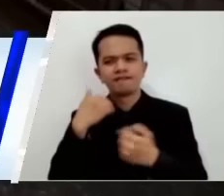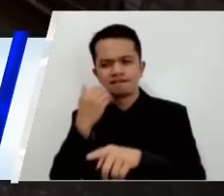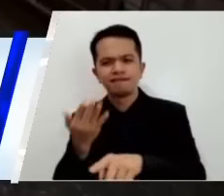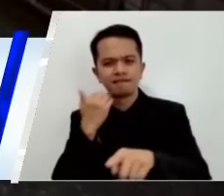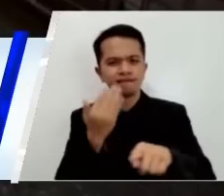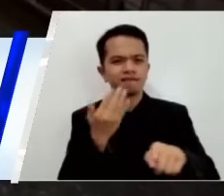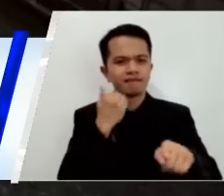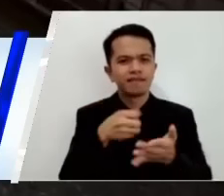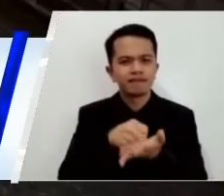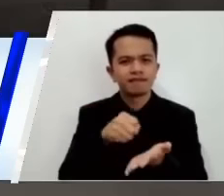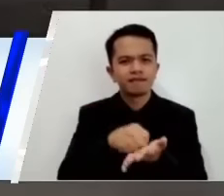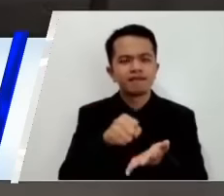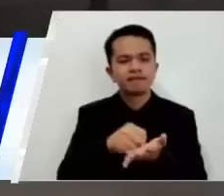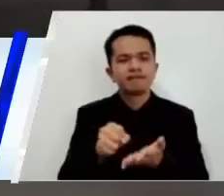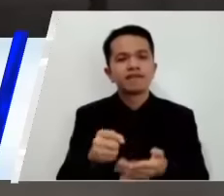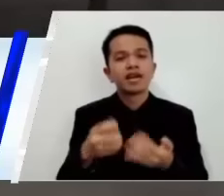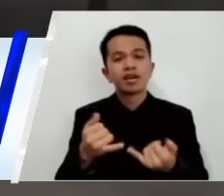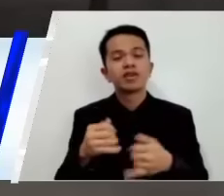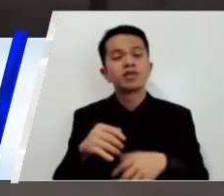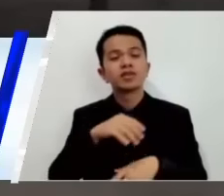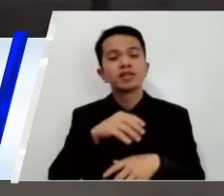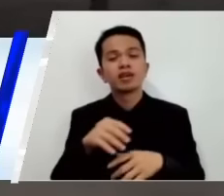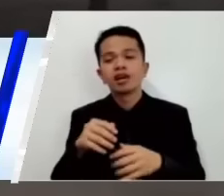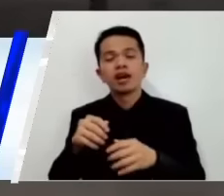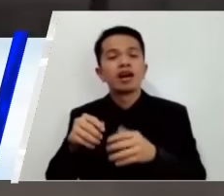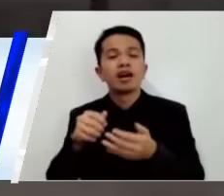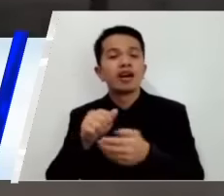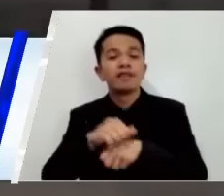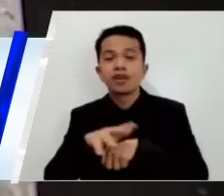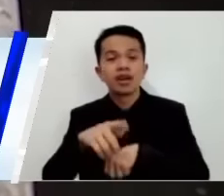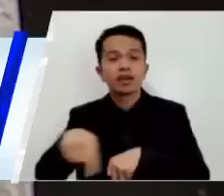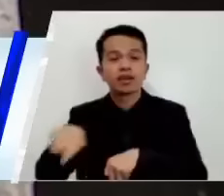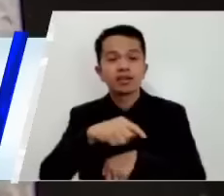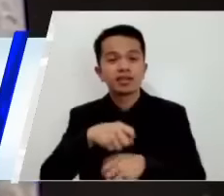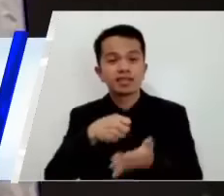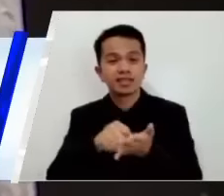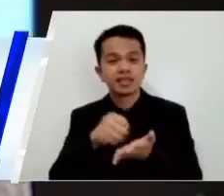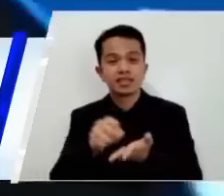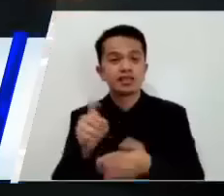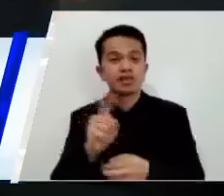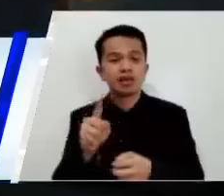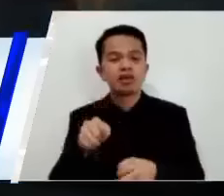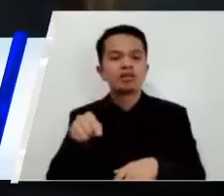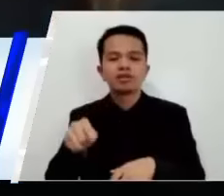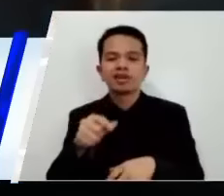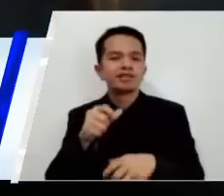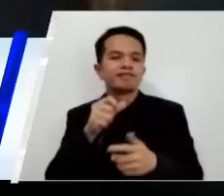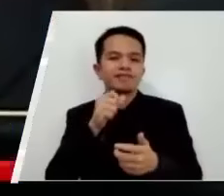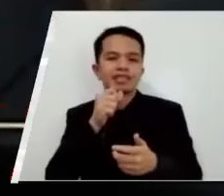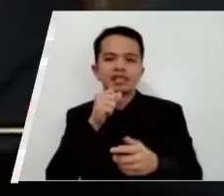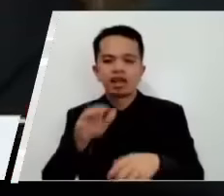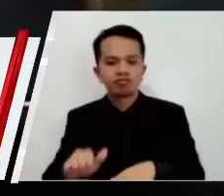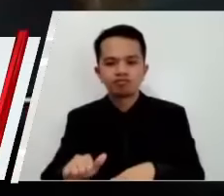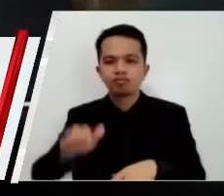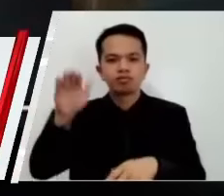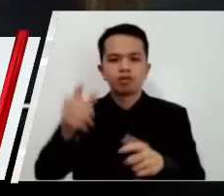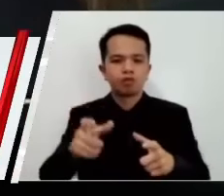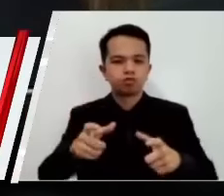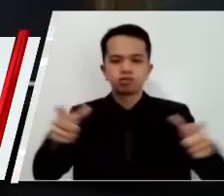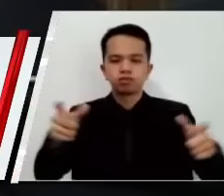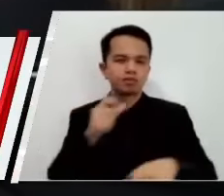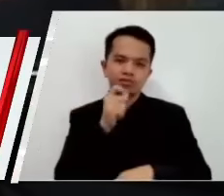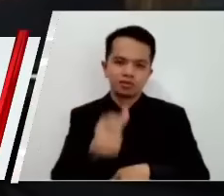mga karaniwang epekto ng sobrang init na panahon sa mga baboy ay ang hindi paglaki nito. Instead of being able to grow them